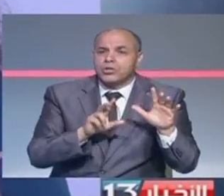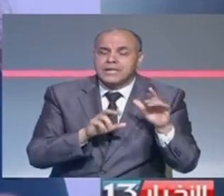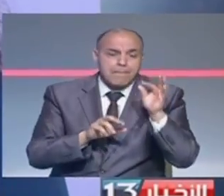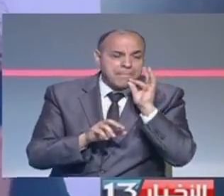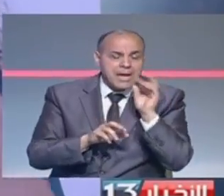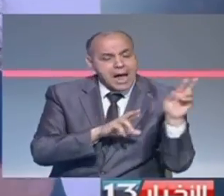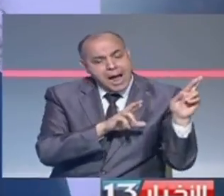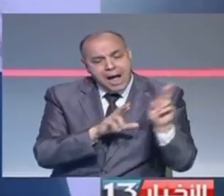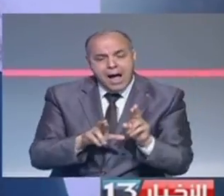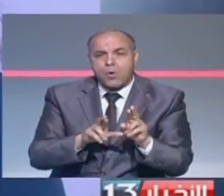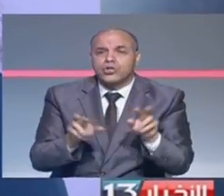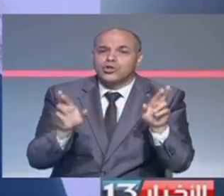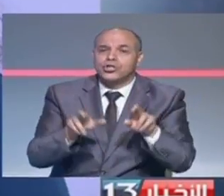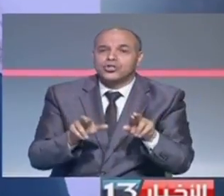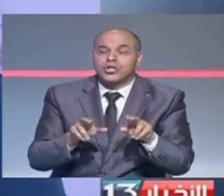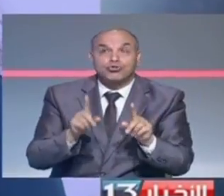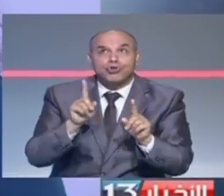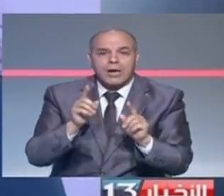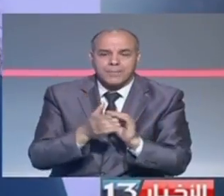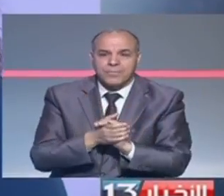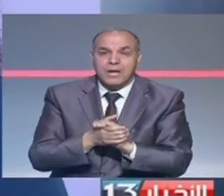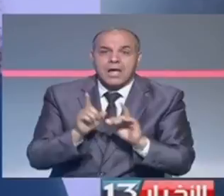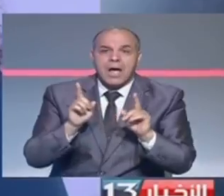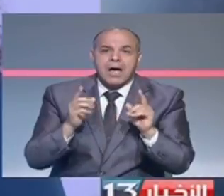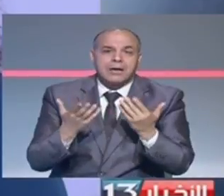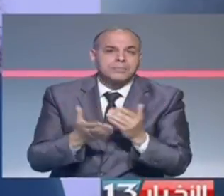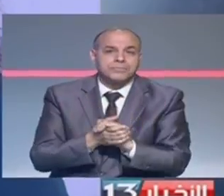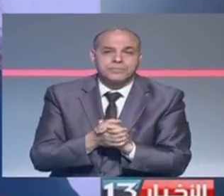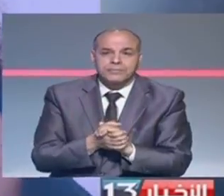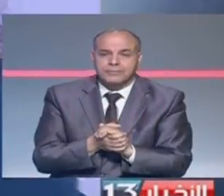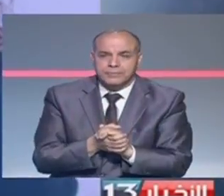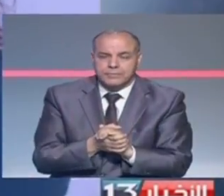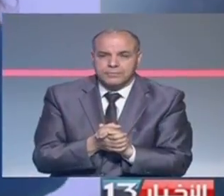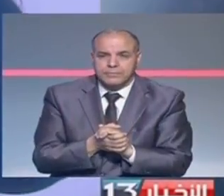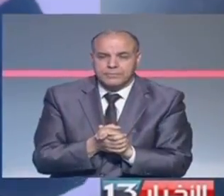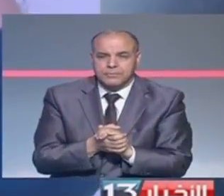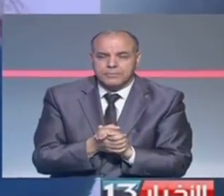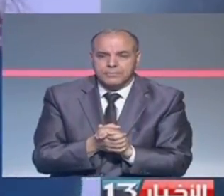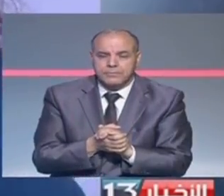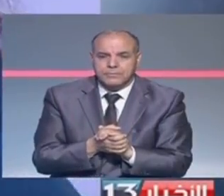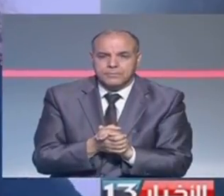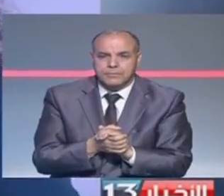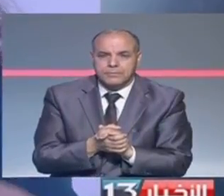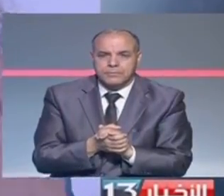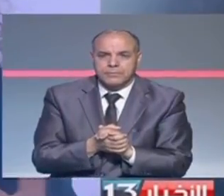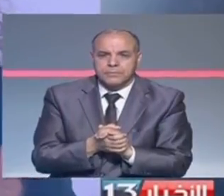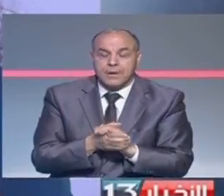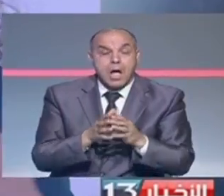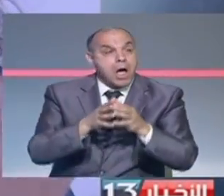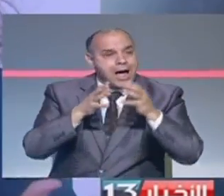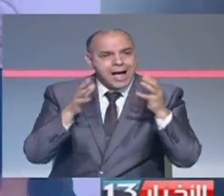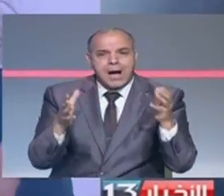يعود يرجع لكم ان شاء الله انه هو اه اه معناتها اه اه اكبر